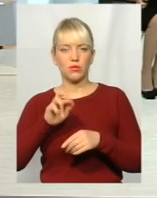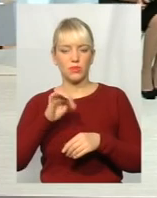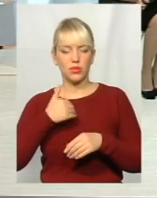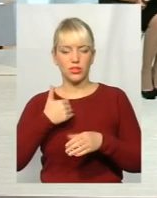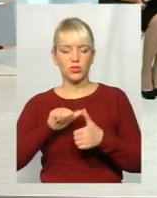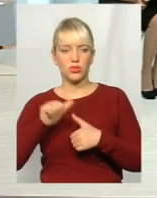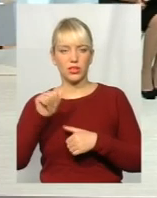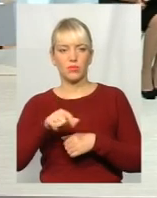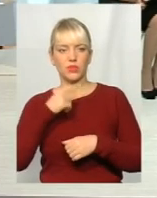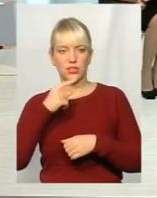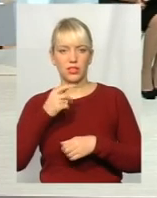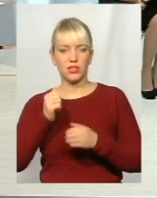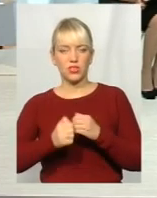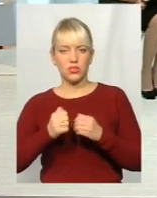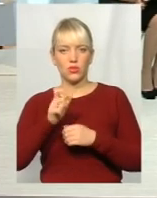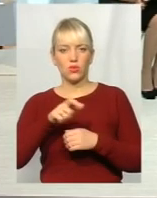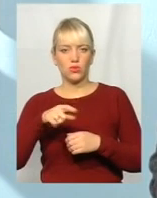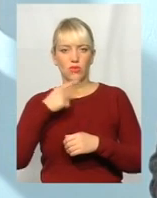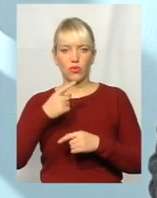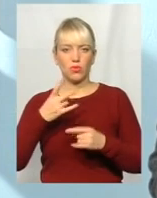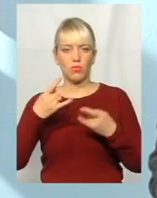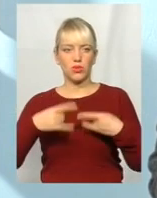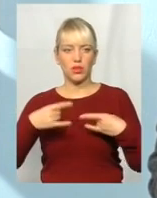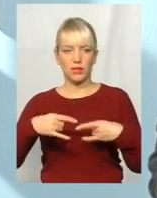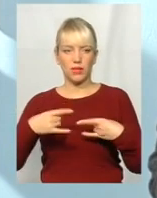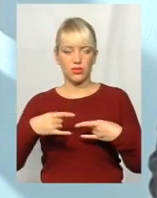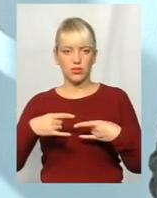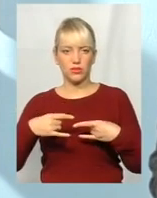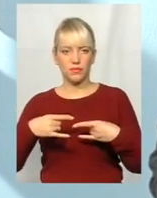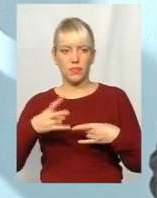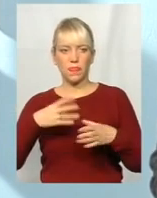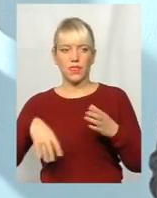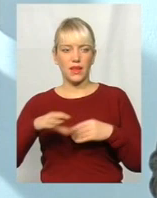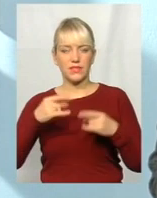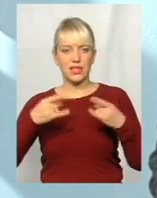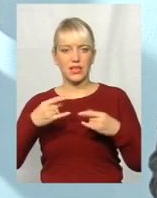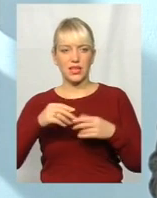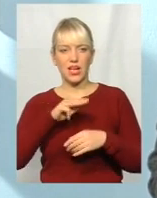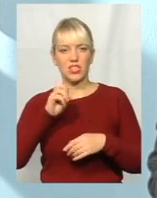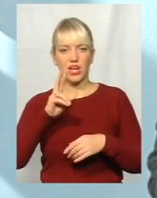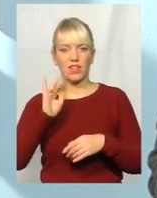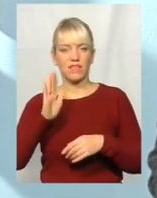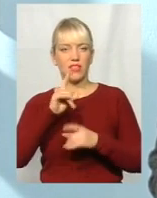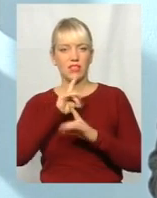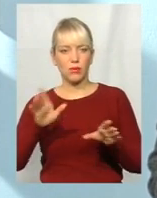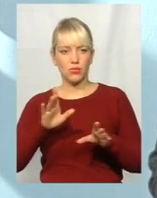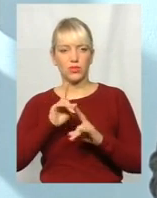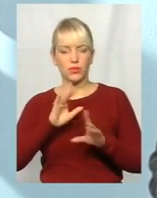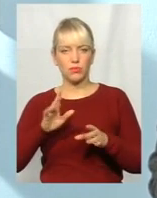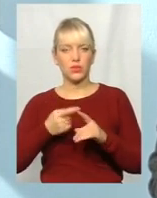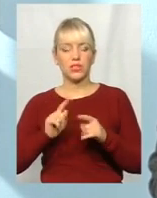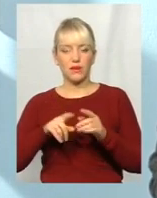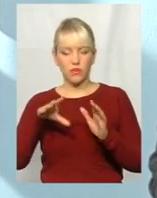сказати, дуже часто люди говорять по телебаченню на всіх каналах, що АЖЕКів не буде. І це в тому